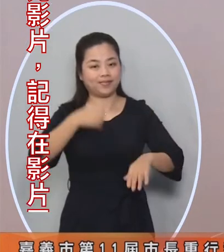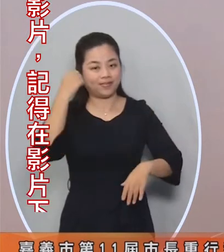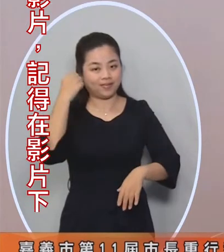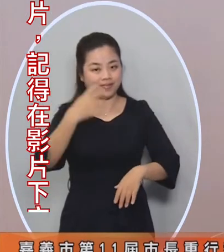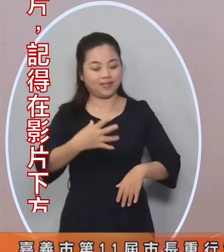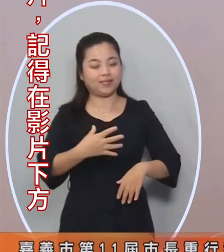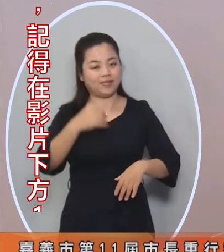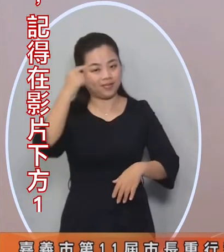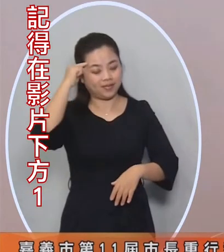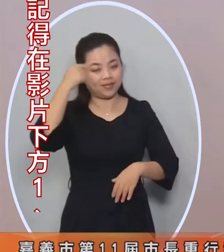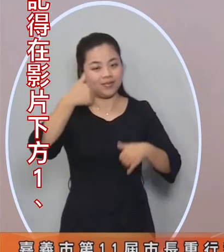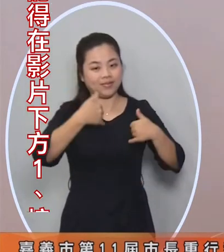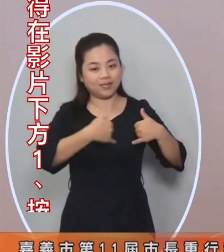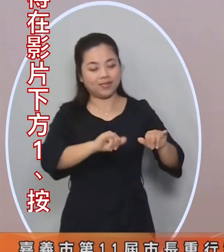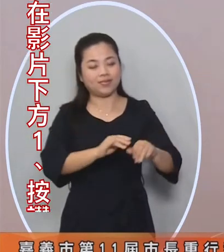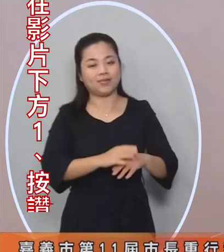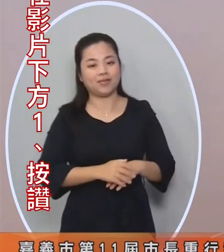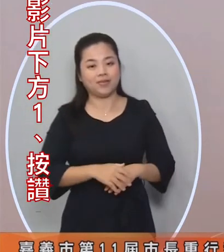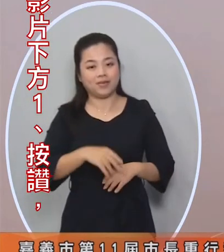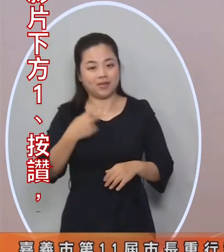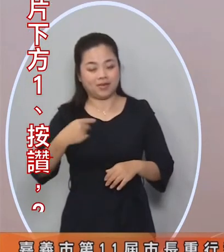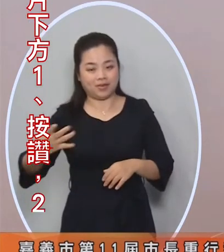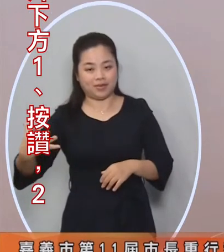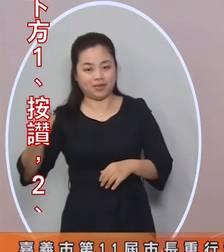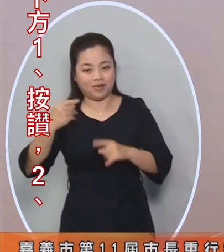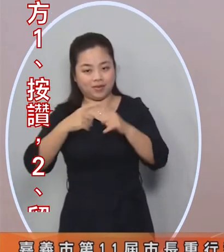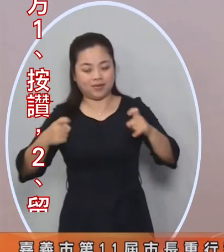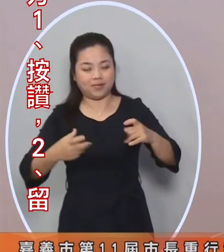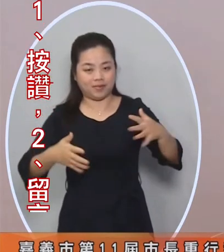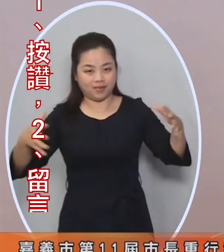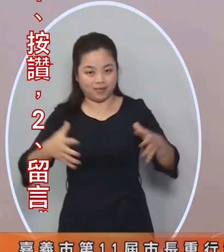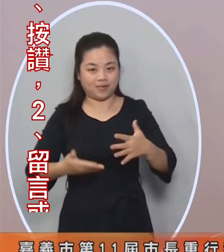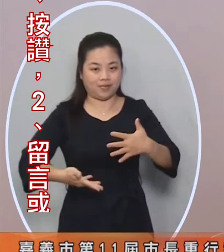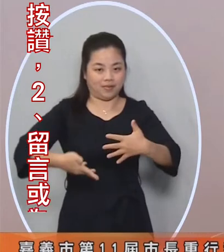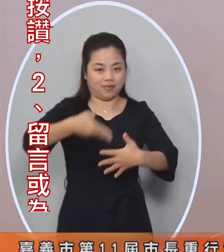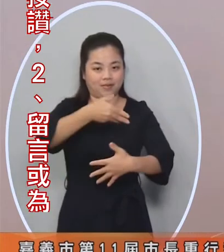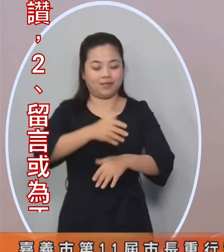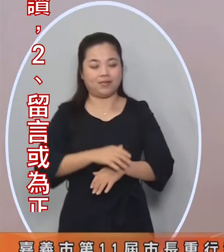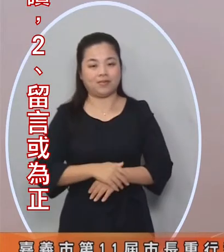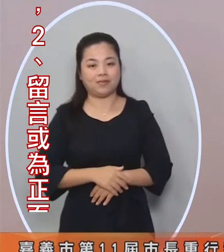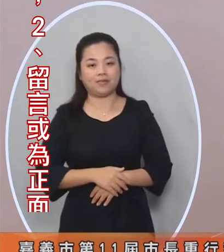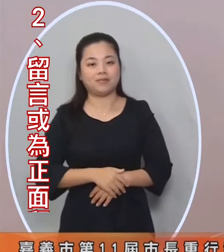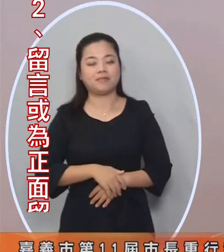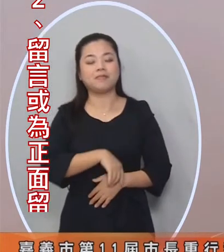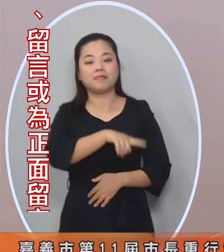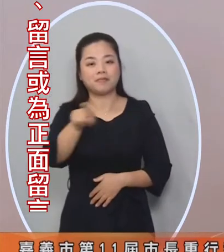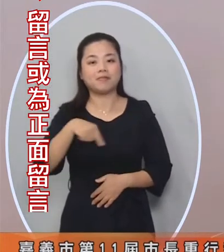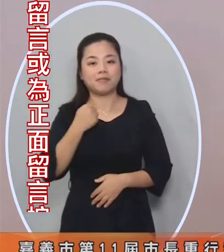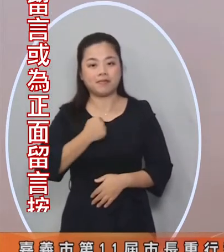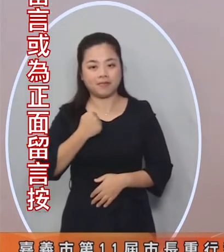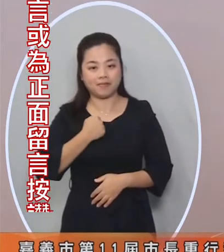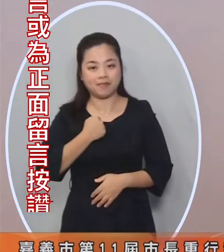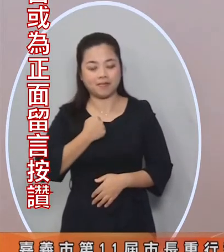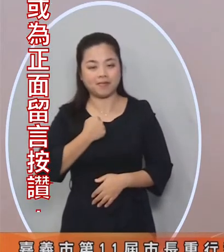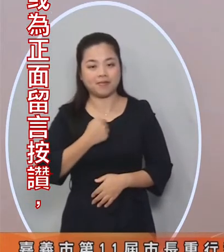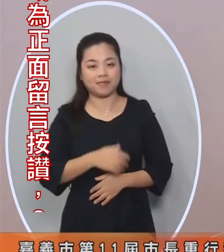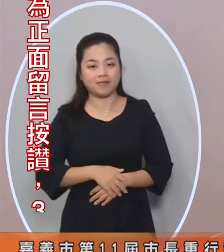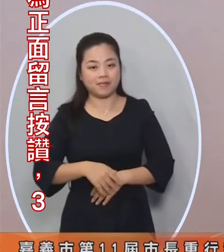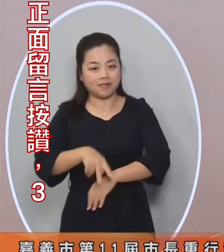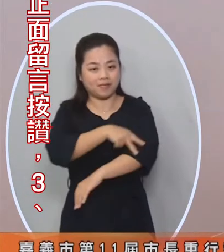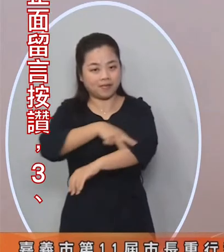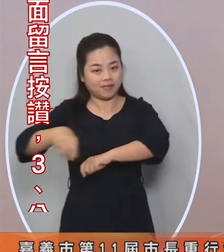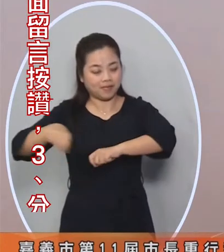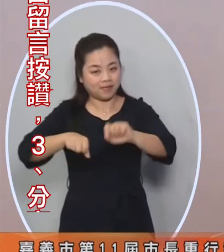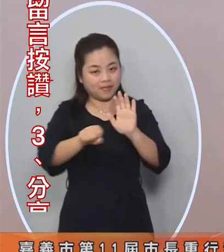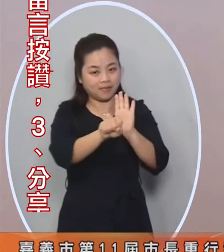路2.0跟旧城创新生来提升。而这一个大家也知道，南底设计展